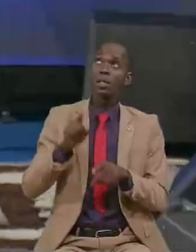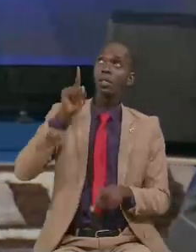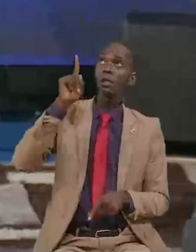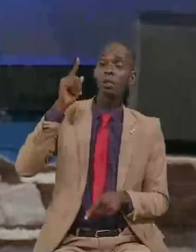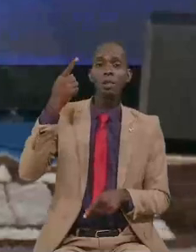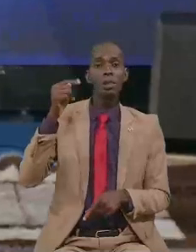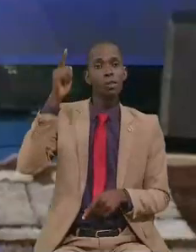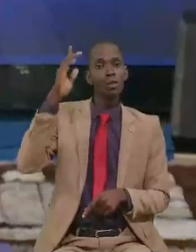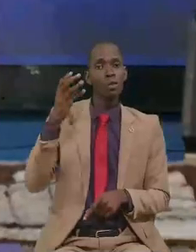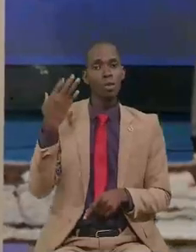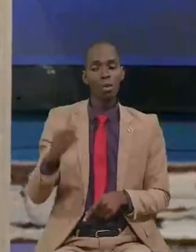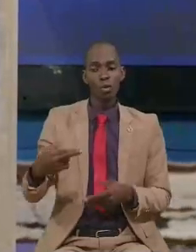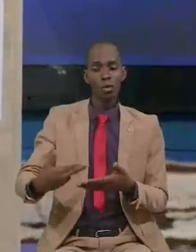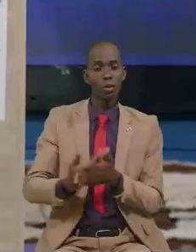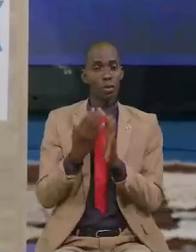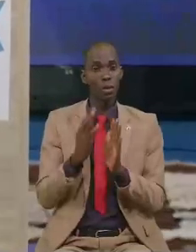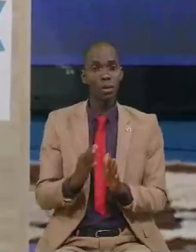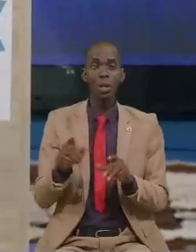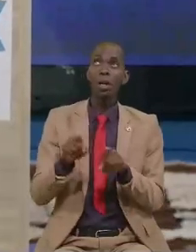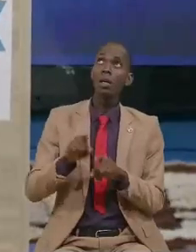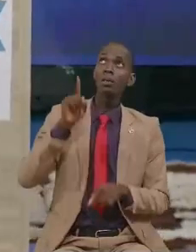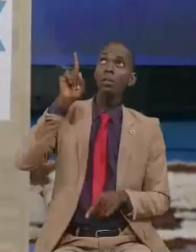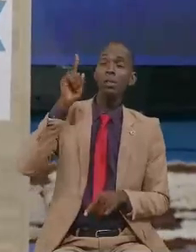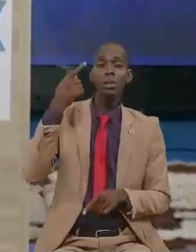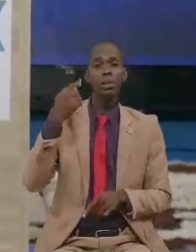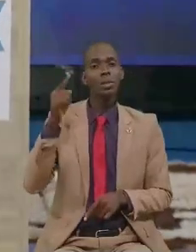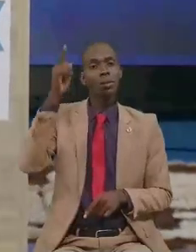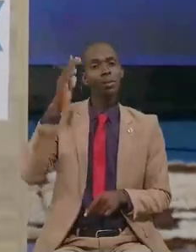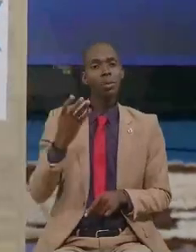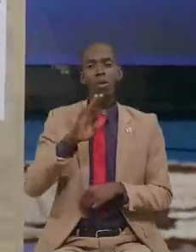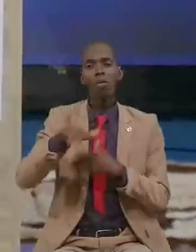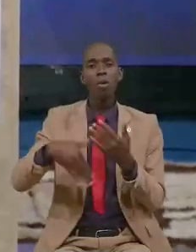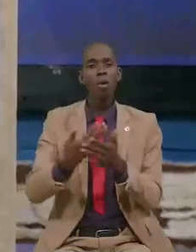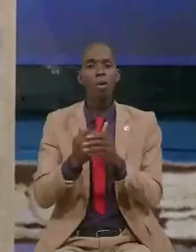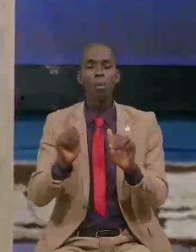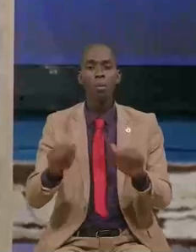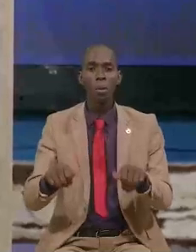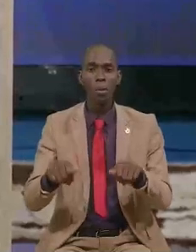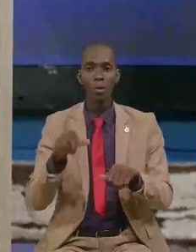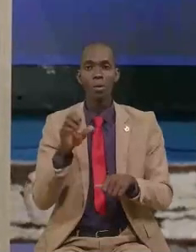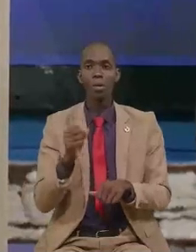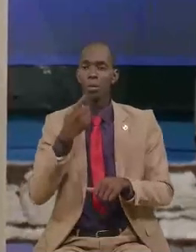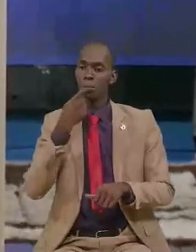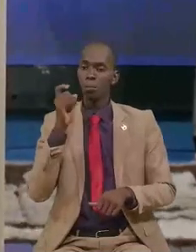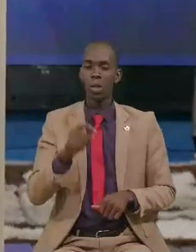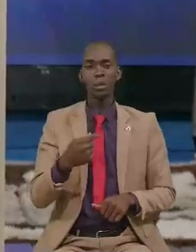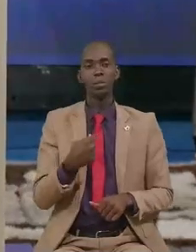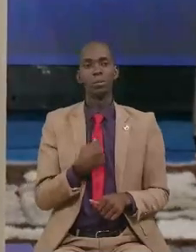du renouvellement, comme le Dieu de toute possibilité m'avait